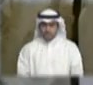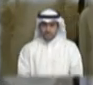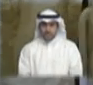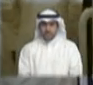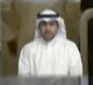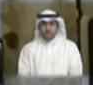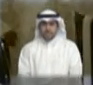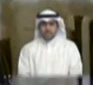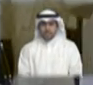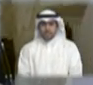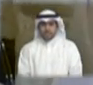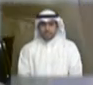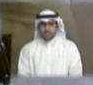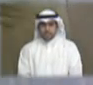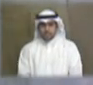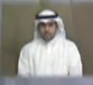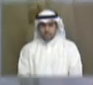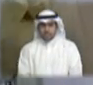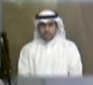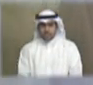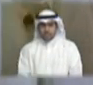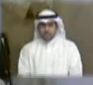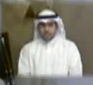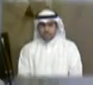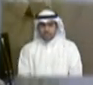مقبرة صليبي خات. يوسف صفر، تلفزيون دولة الكويت.